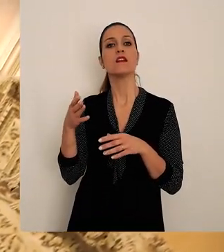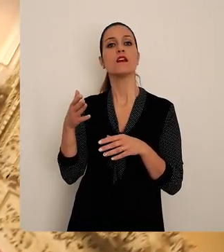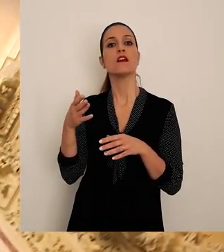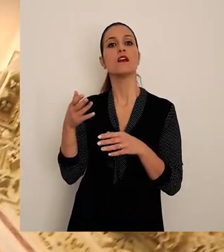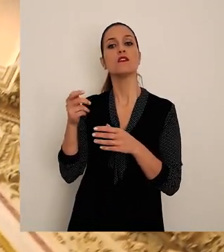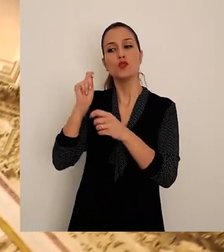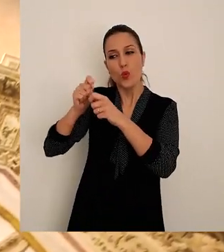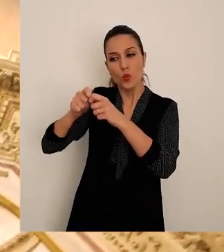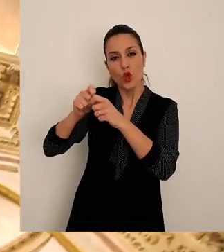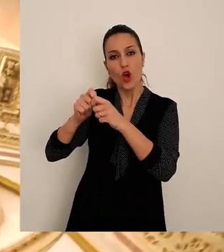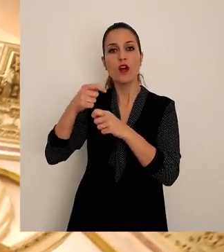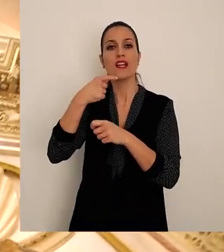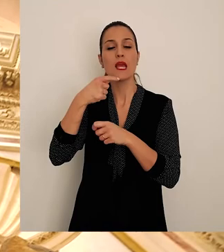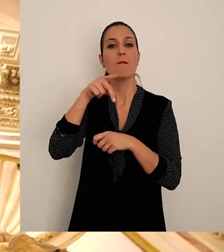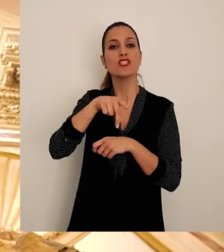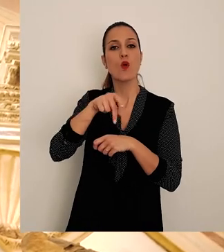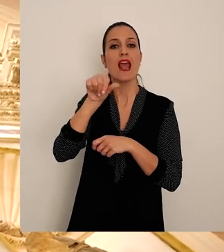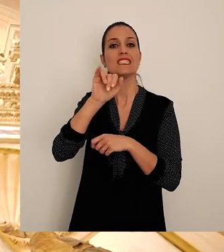allo scultore Pasquale Simone.